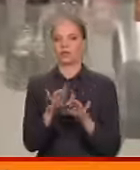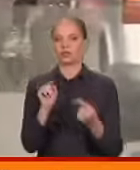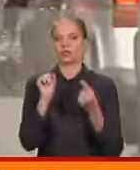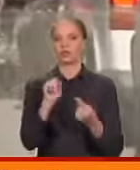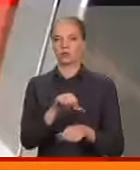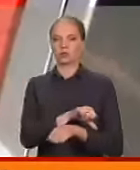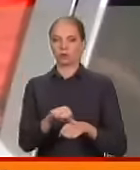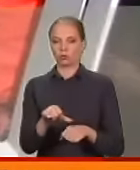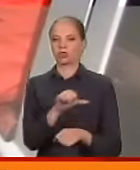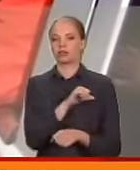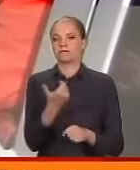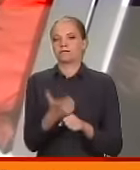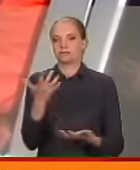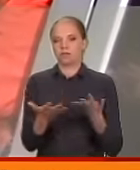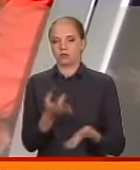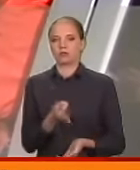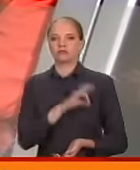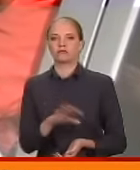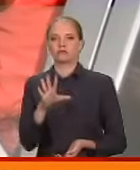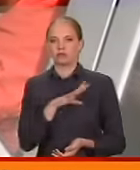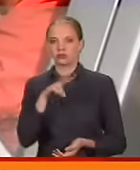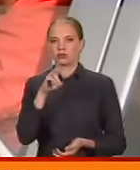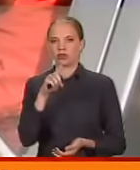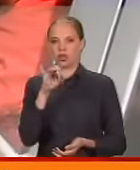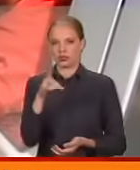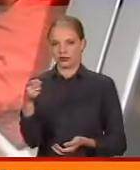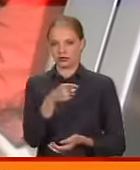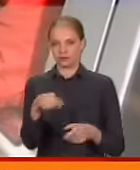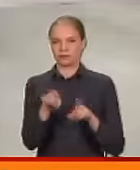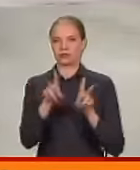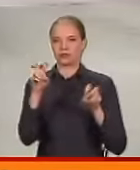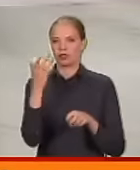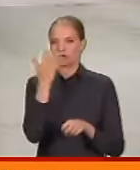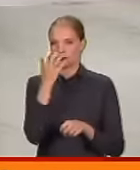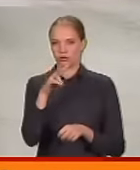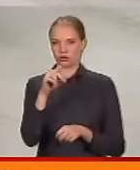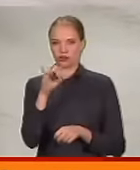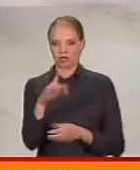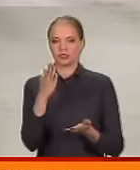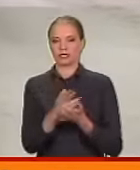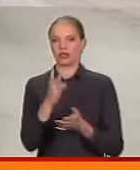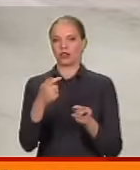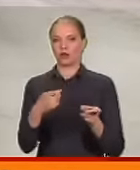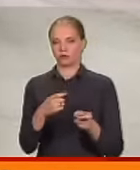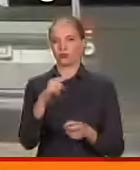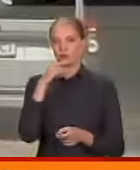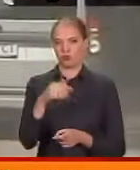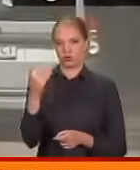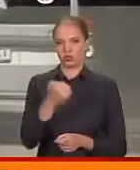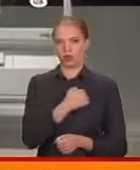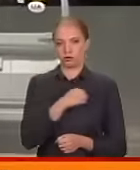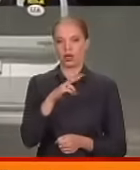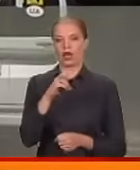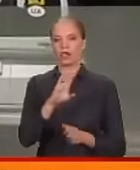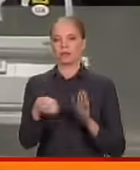проти прикордонників найімовірніше застосували лазерну зброю, так звані сліпучі лазери. Вони є на озброєнні російської армії,